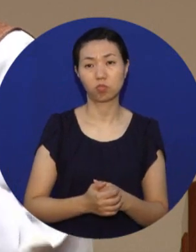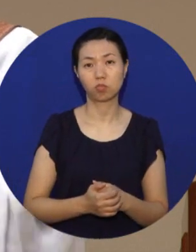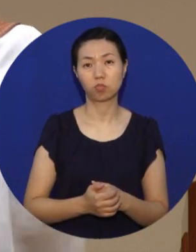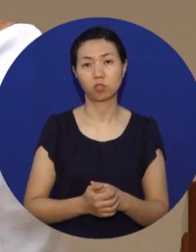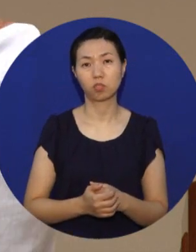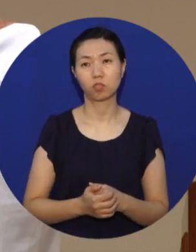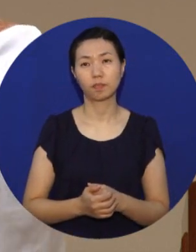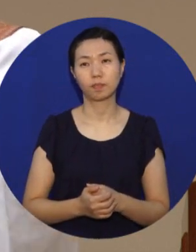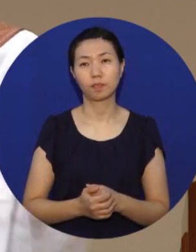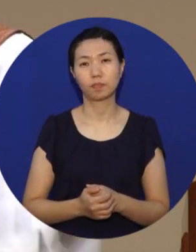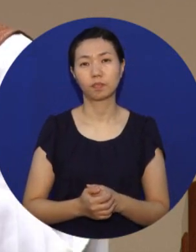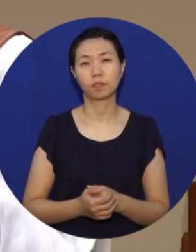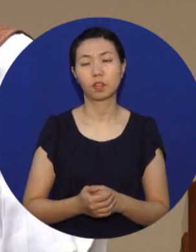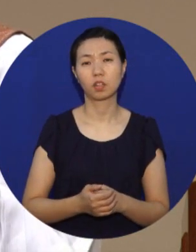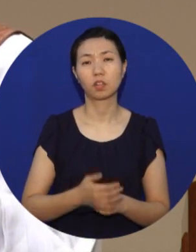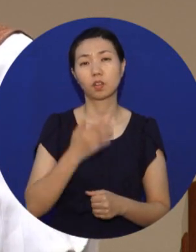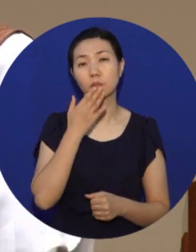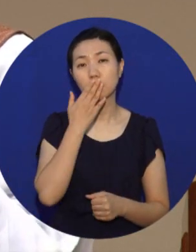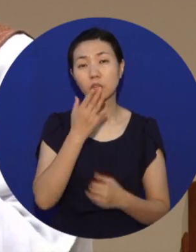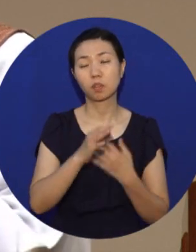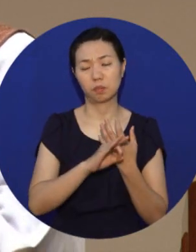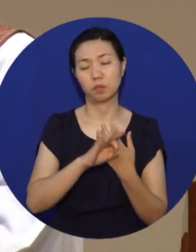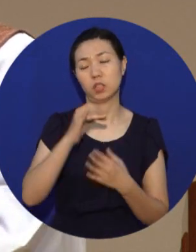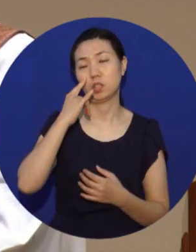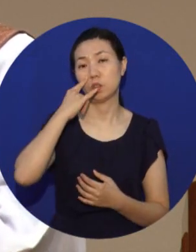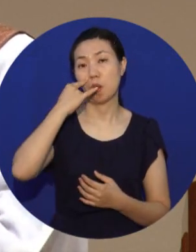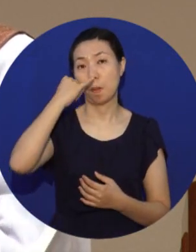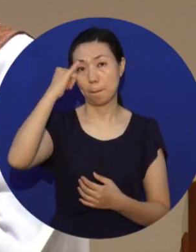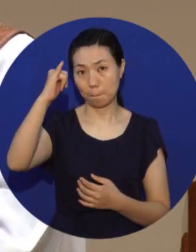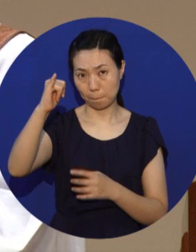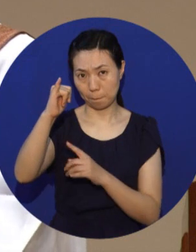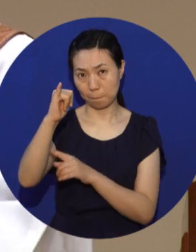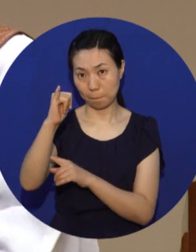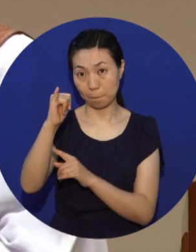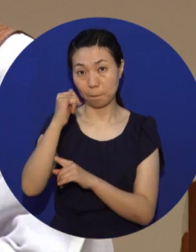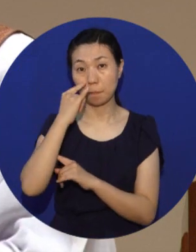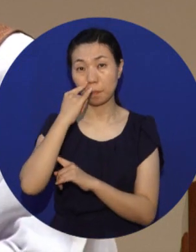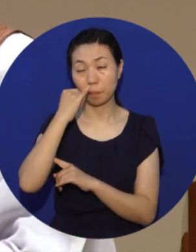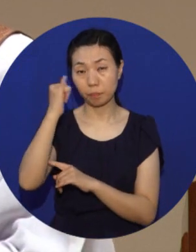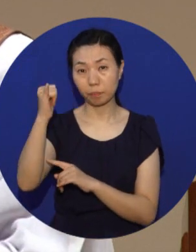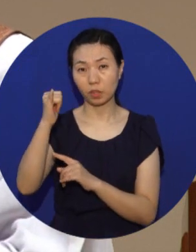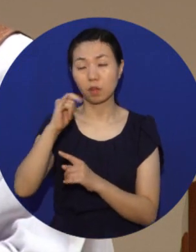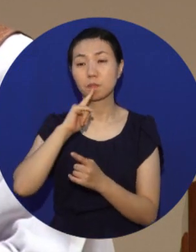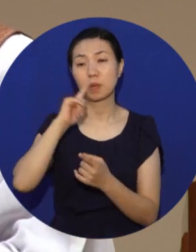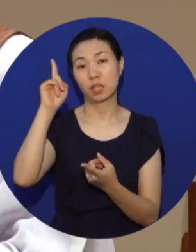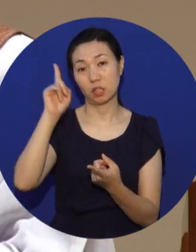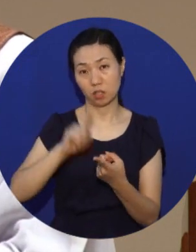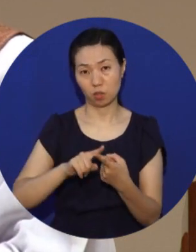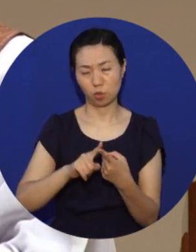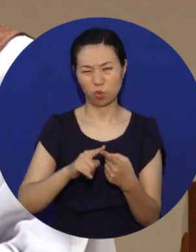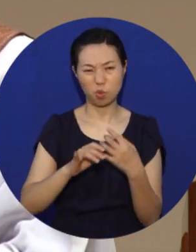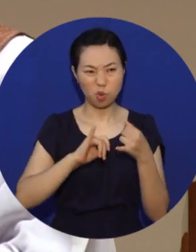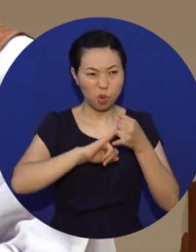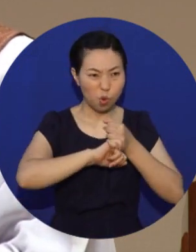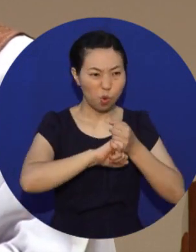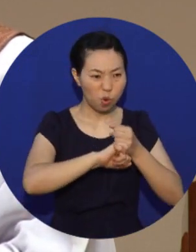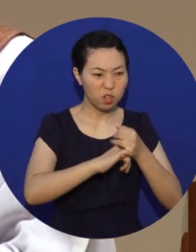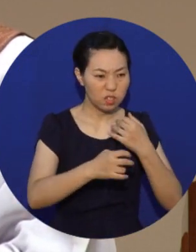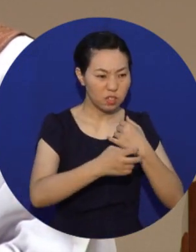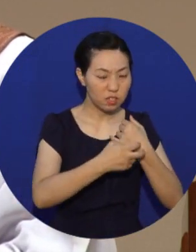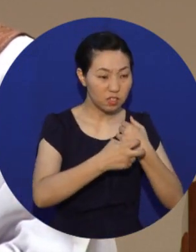그래서 가능하면 엄마의 의견을 수용해서 꼭 그건 무슨 의사가 돼야 되는 거 아니잖아. 왜 의사가 되려고